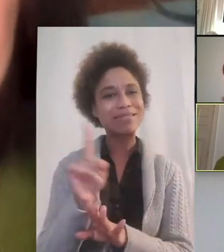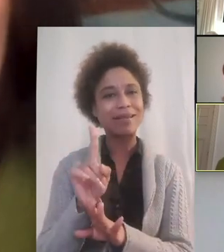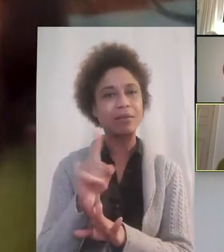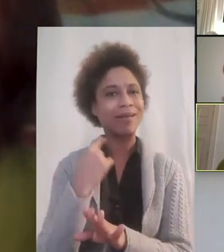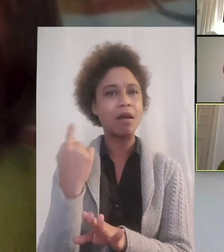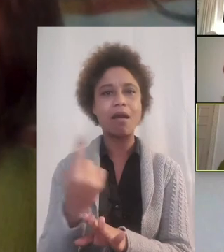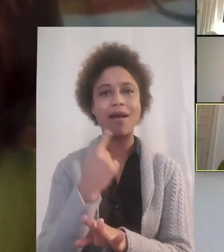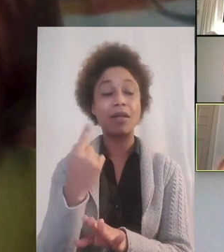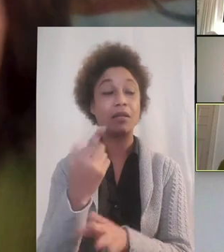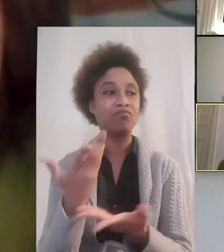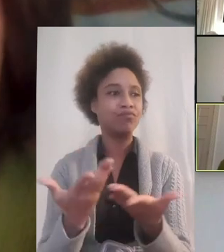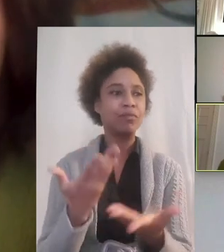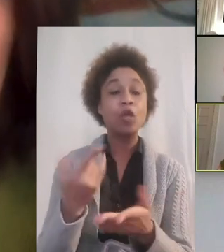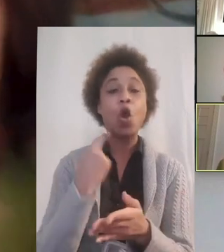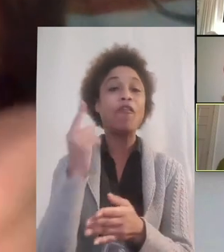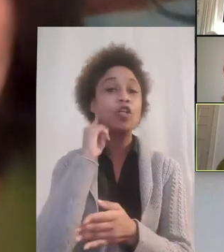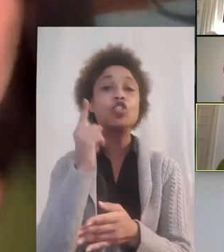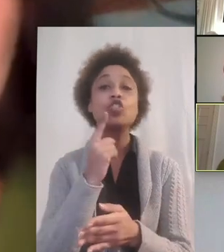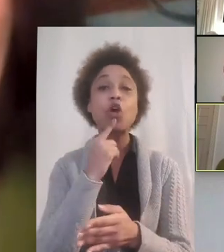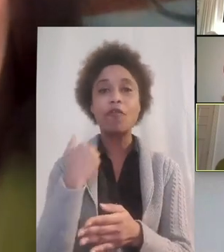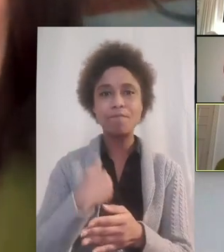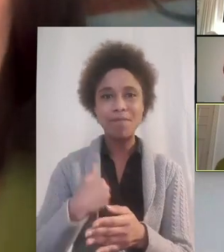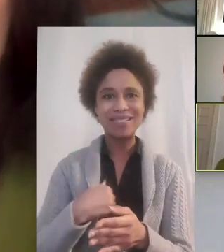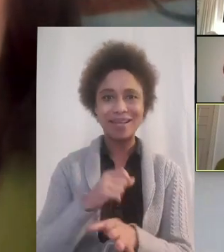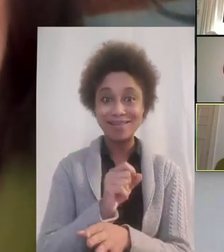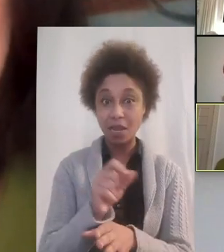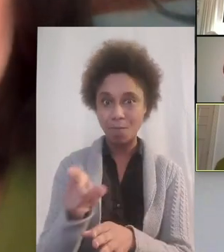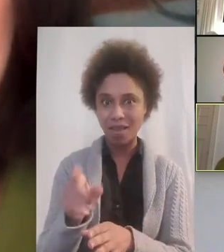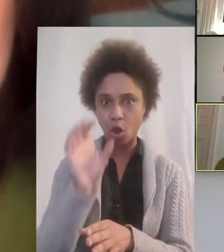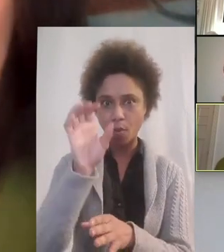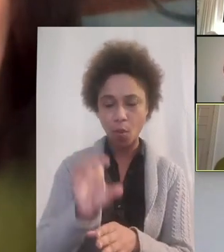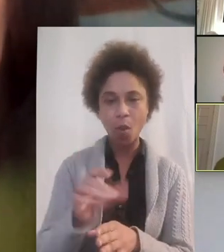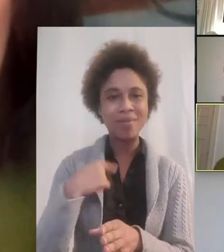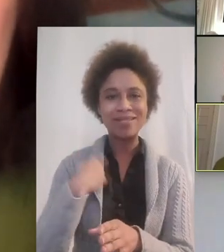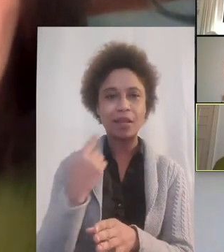niet alleen voor als het gaat over dove mensen dat er ge-e-maild kan worden en niet